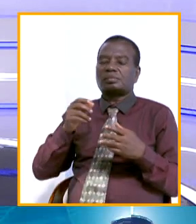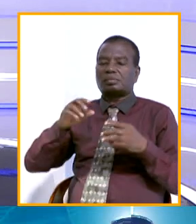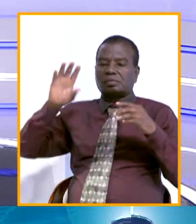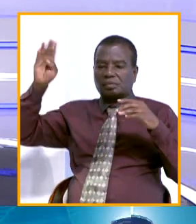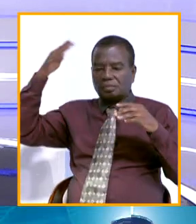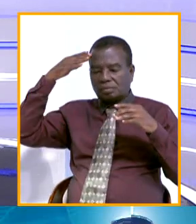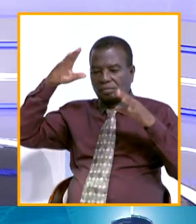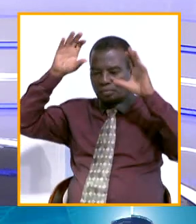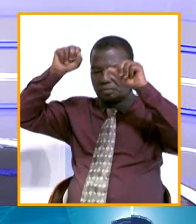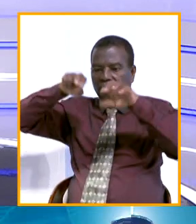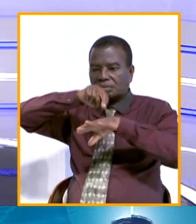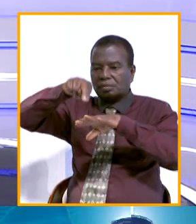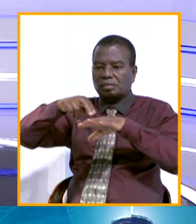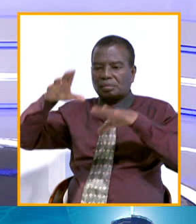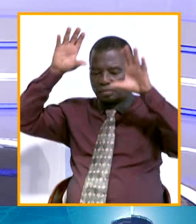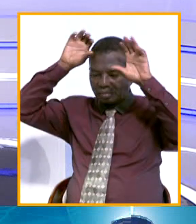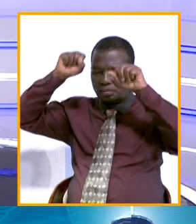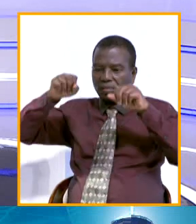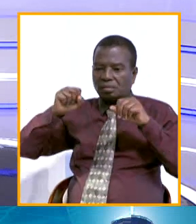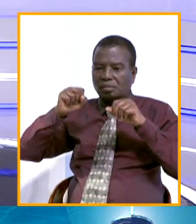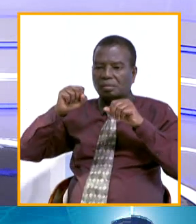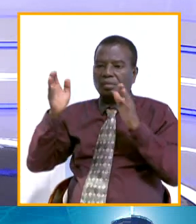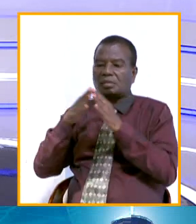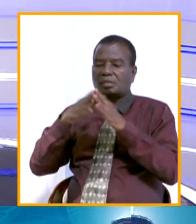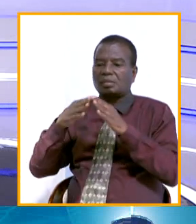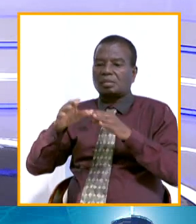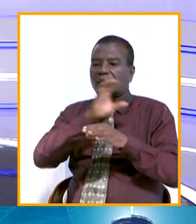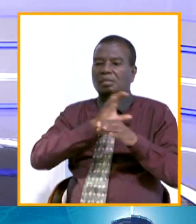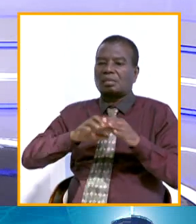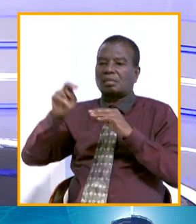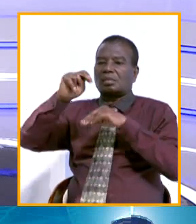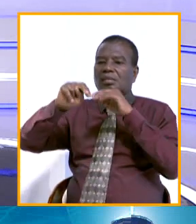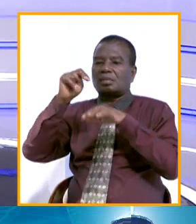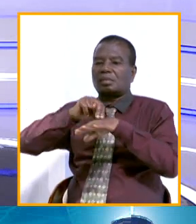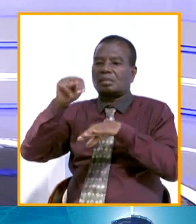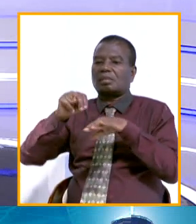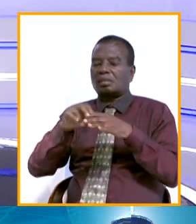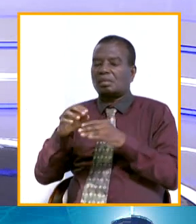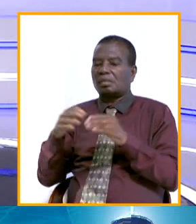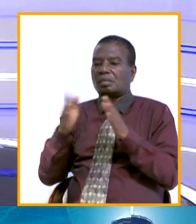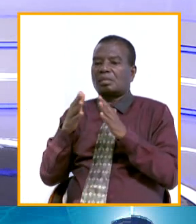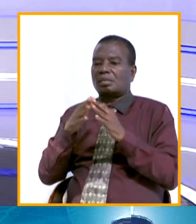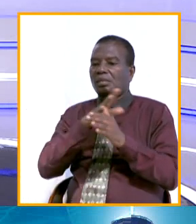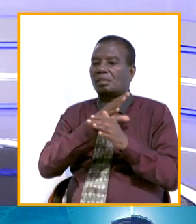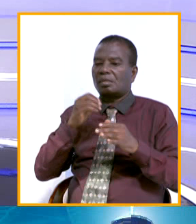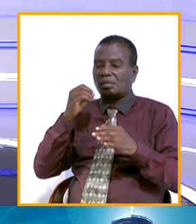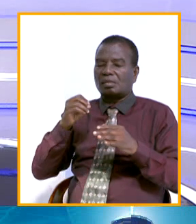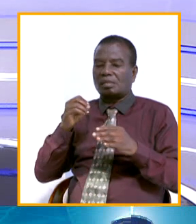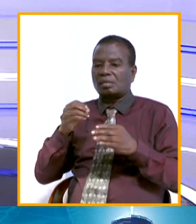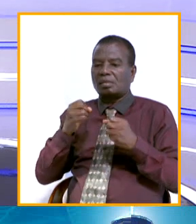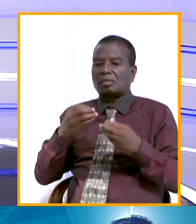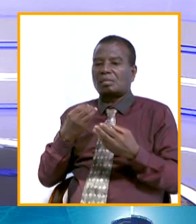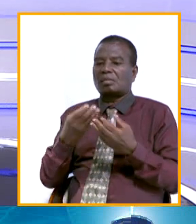la présidence de la République, le chef de l'État a présidé une réunion du Conseil national de sécurité, réunion portant sur plusieurs